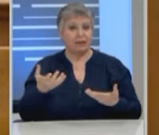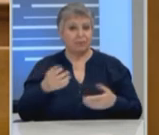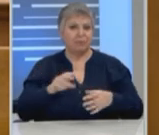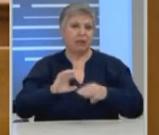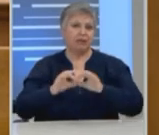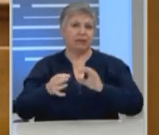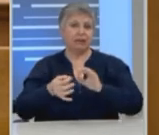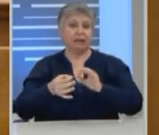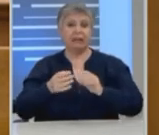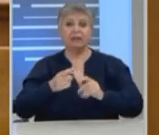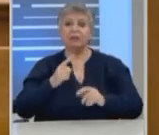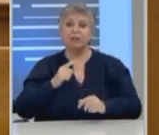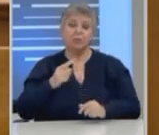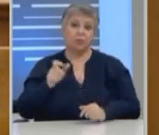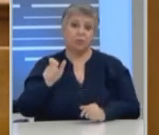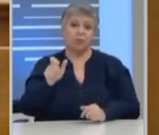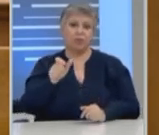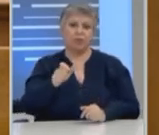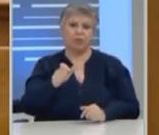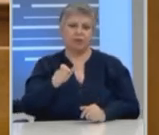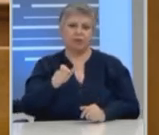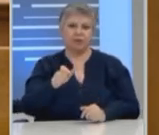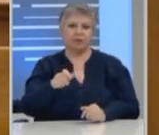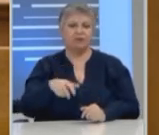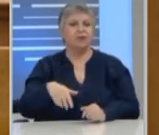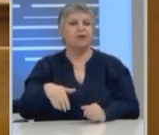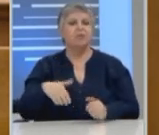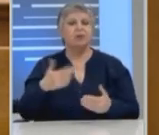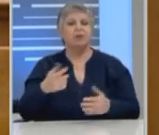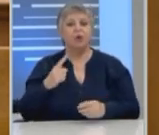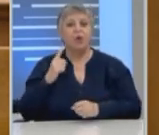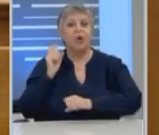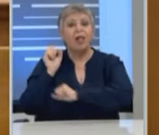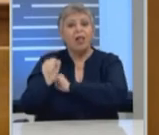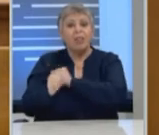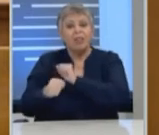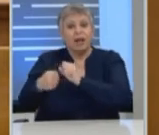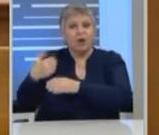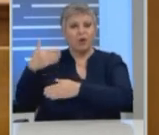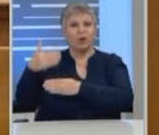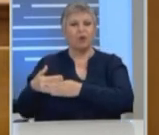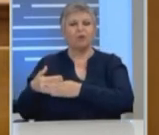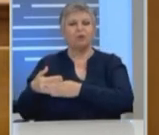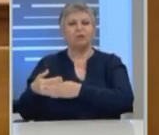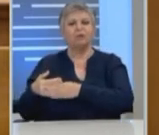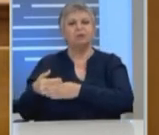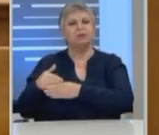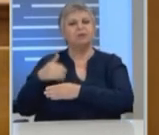όπως καταλάβατε, το έχει εδώ και ένα χρόνο, ίσως και παραπάνω.